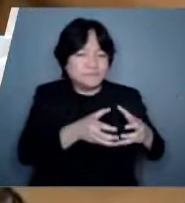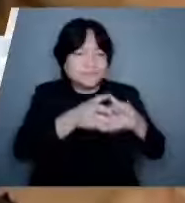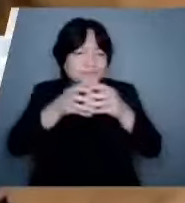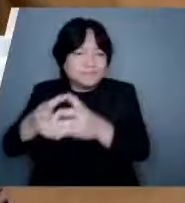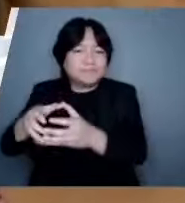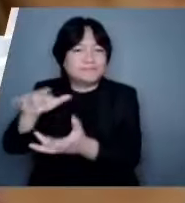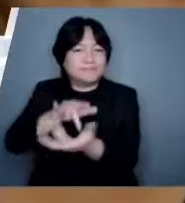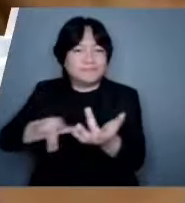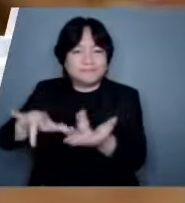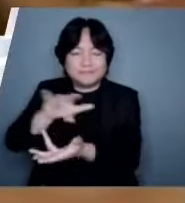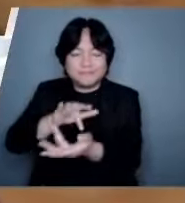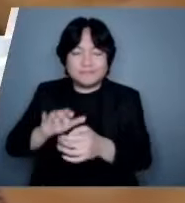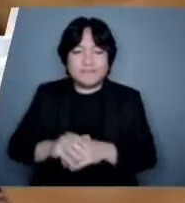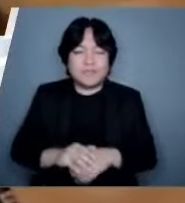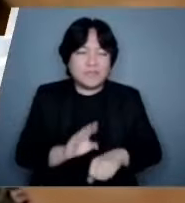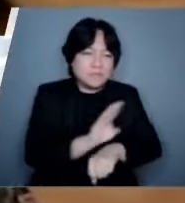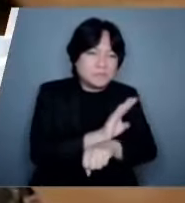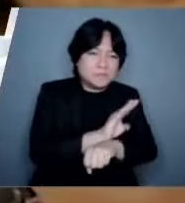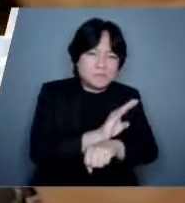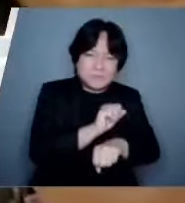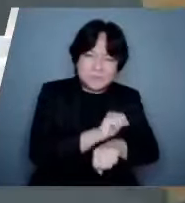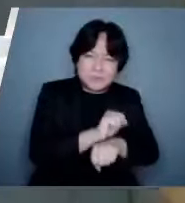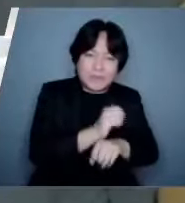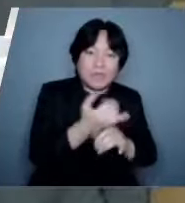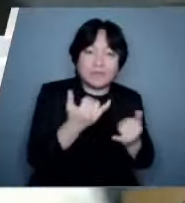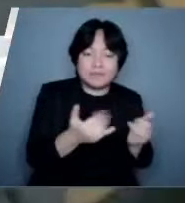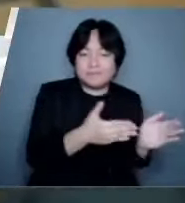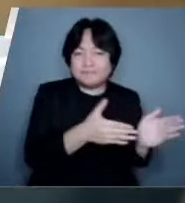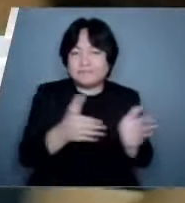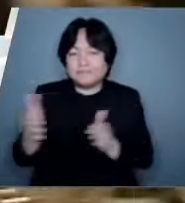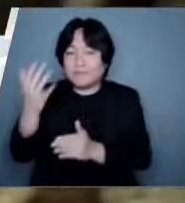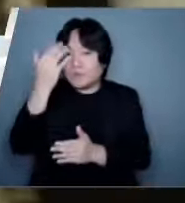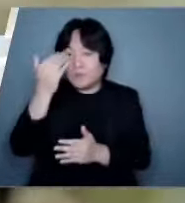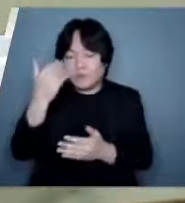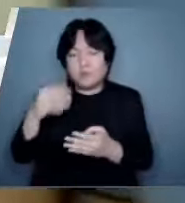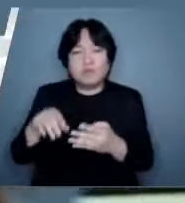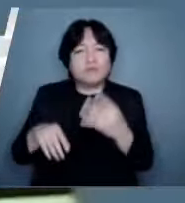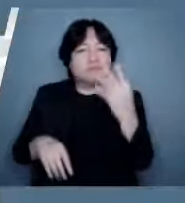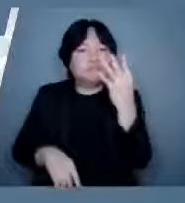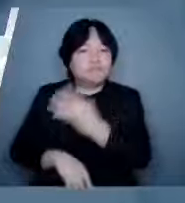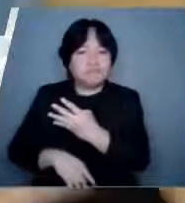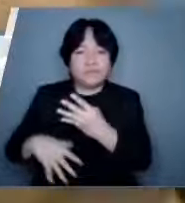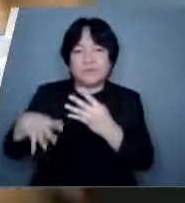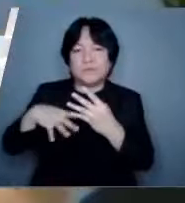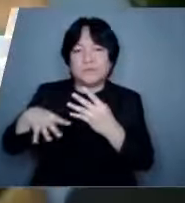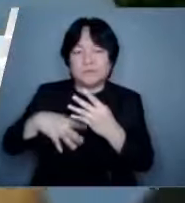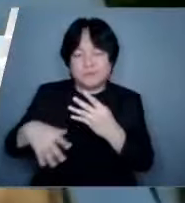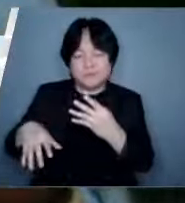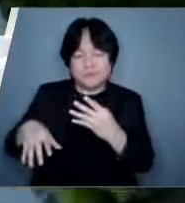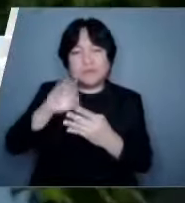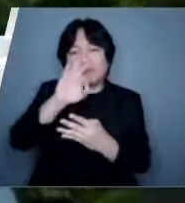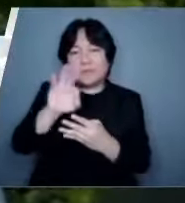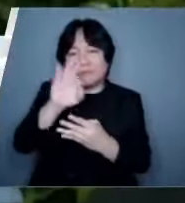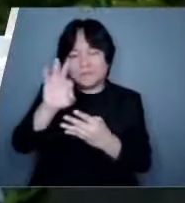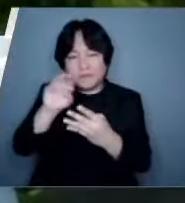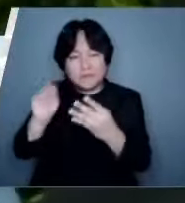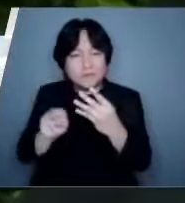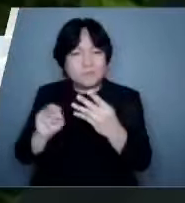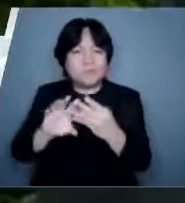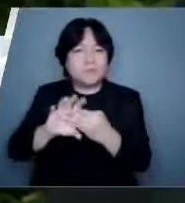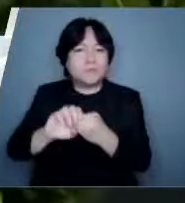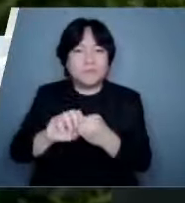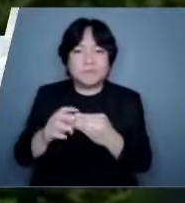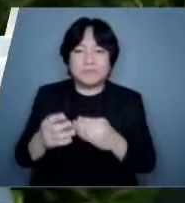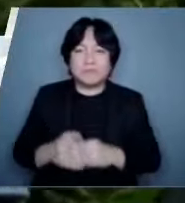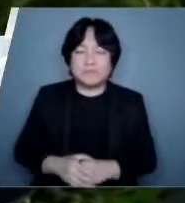busy na work dito naman para weekend eh nag-enjoy si daddy ao enjoy naenjoy Hindi po Napagod kahit matataas yung mga hagdan